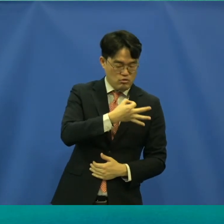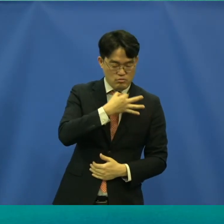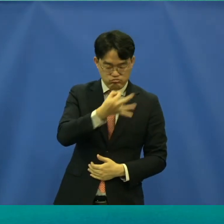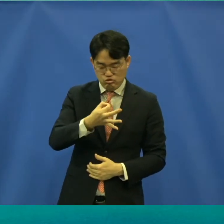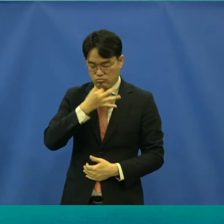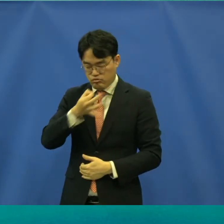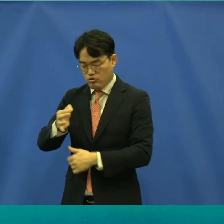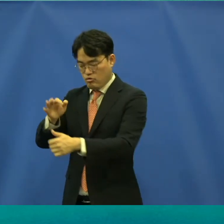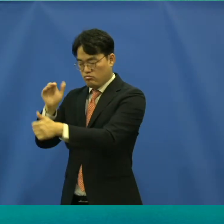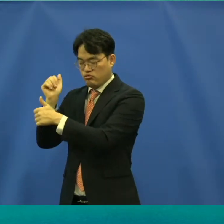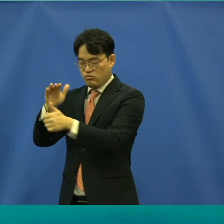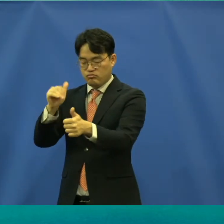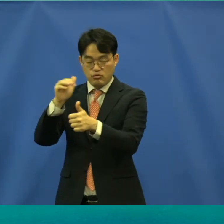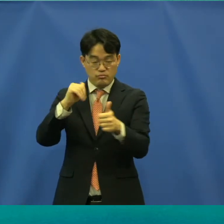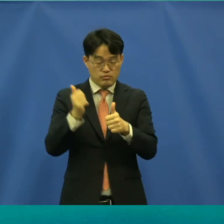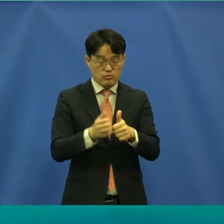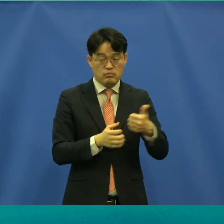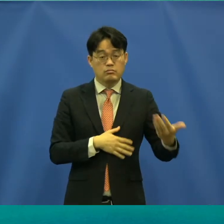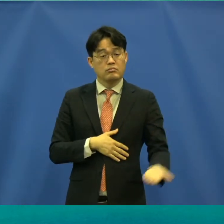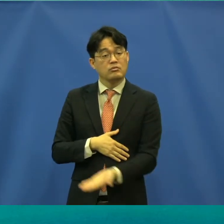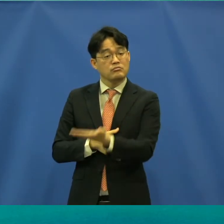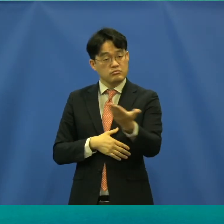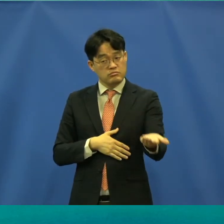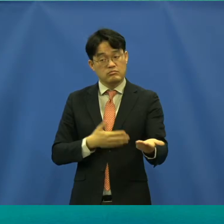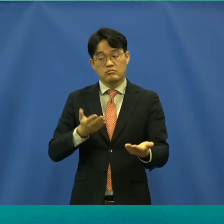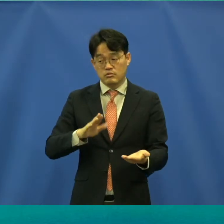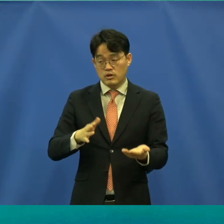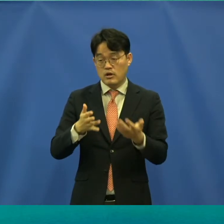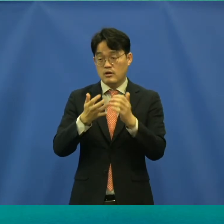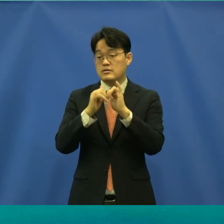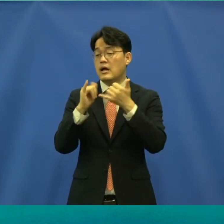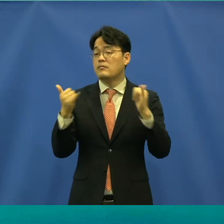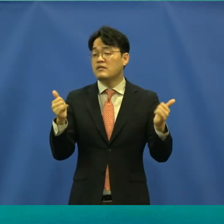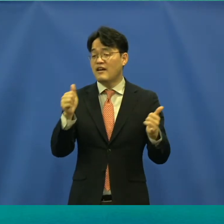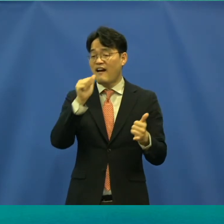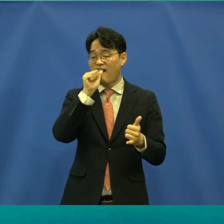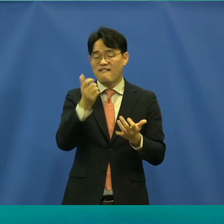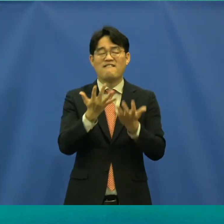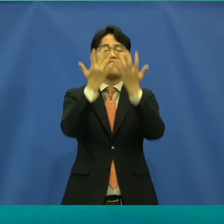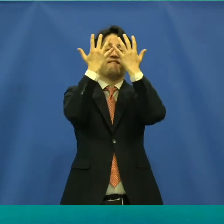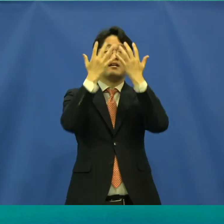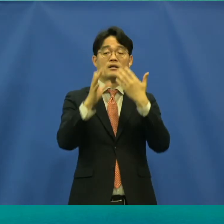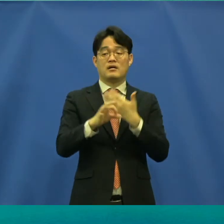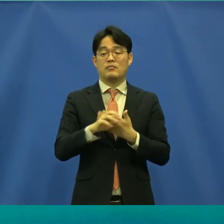감옥에 가면 이름은 사라지고 사람들의 옷에 숫자만 있습니다. 그 사람의 인격을